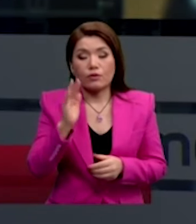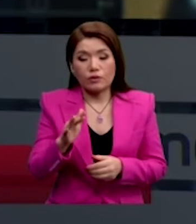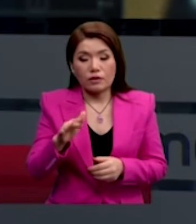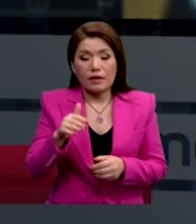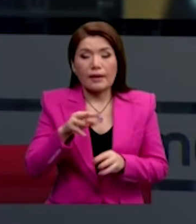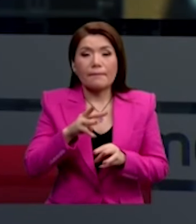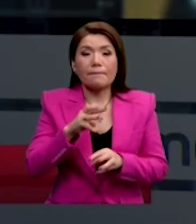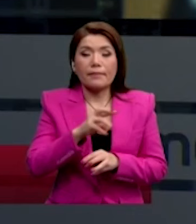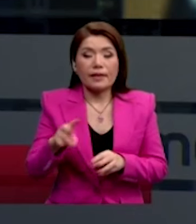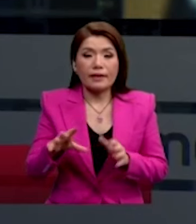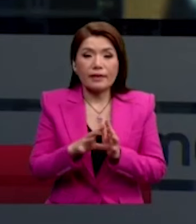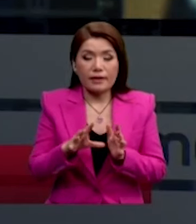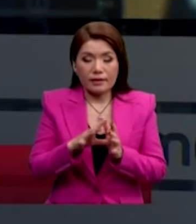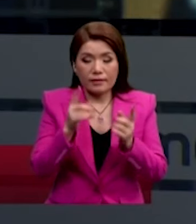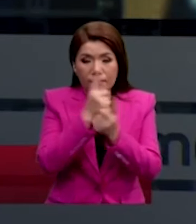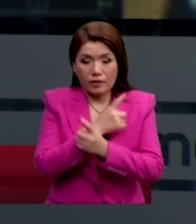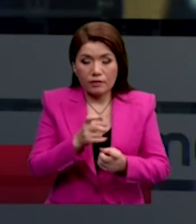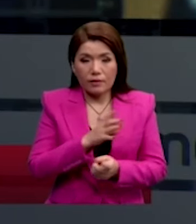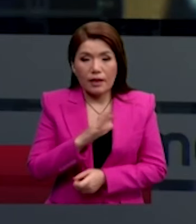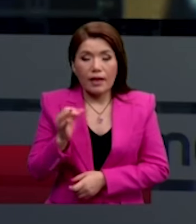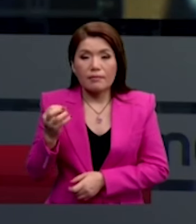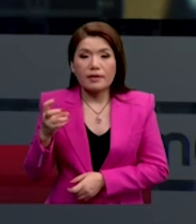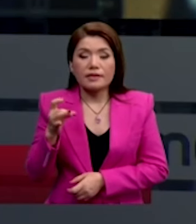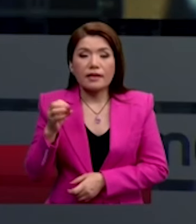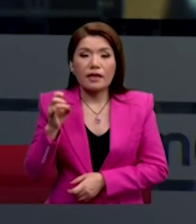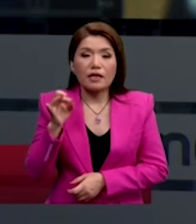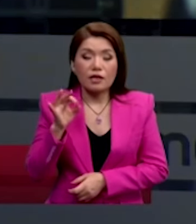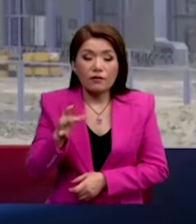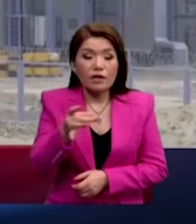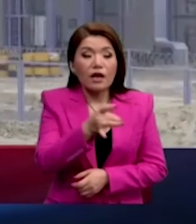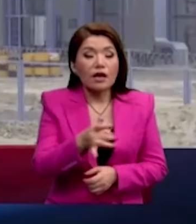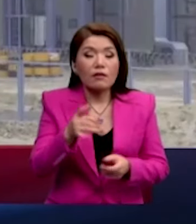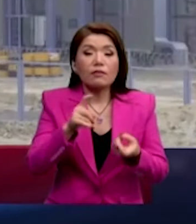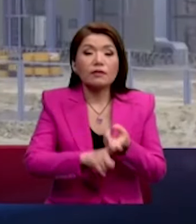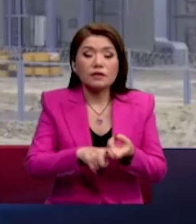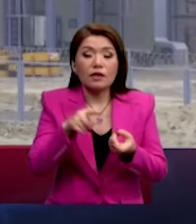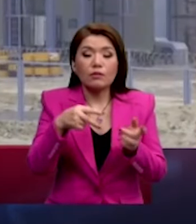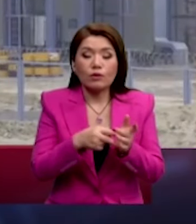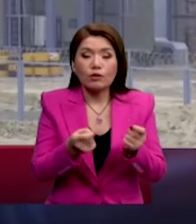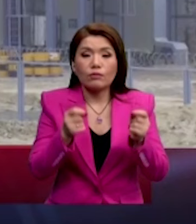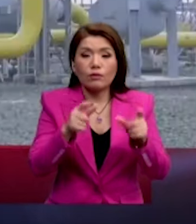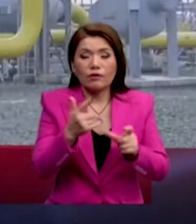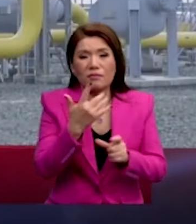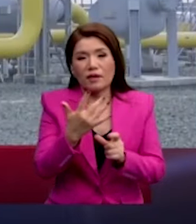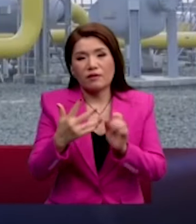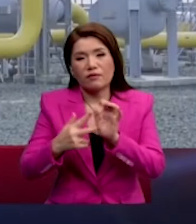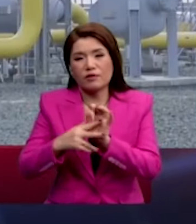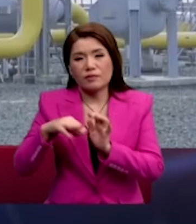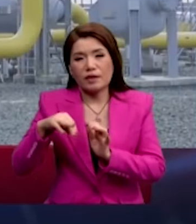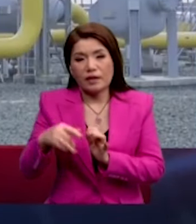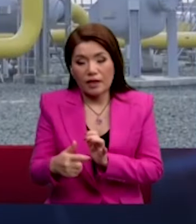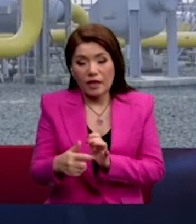глава Минэнерго. По словам Алмаса Адама Саткалиева, в зависимости от региона литр автогаза станет дороже на 5-8